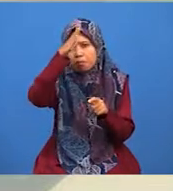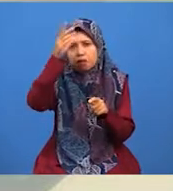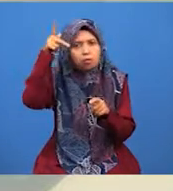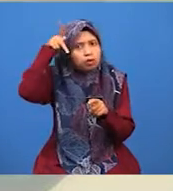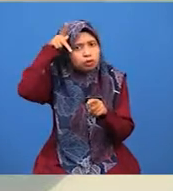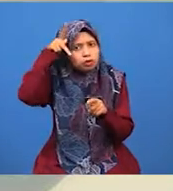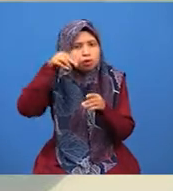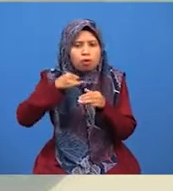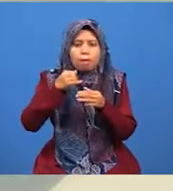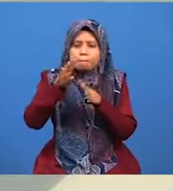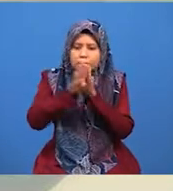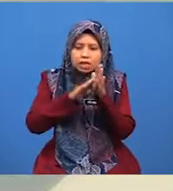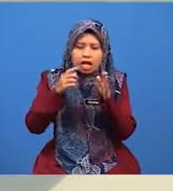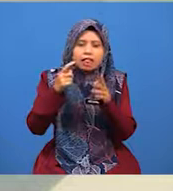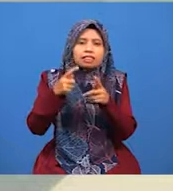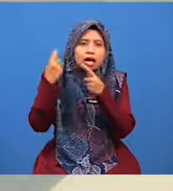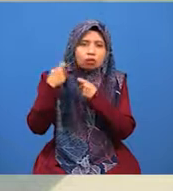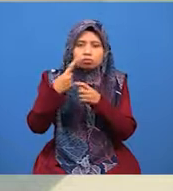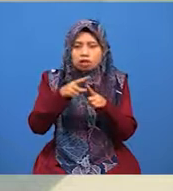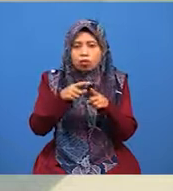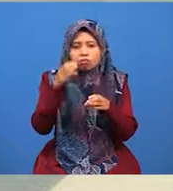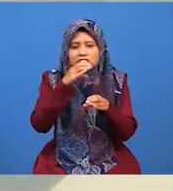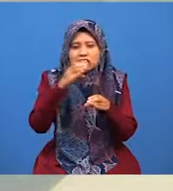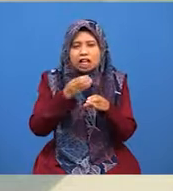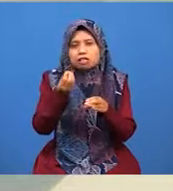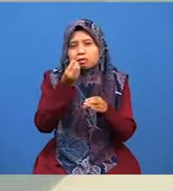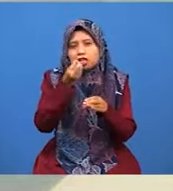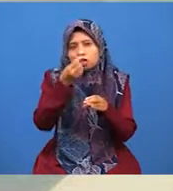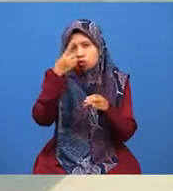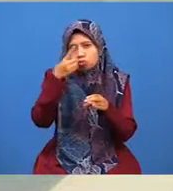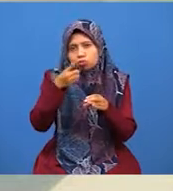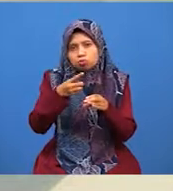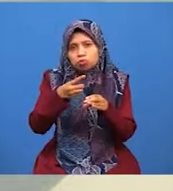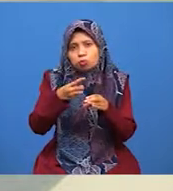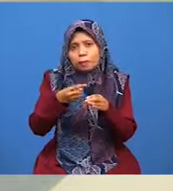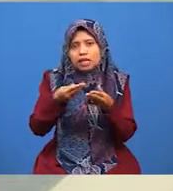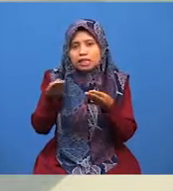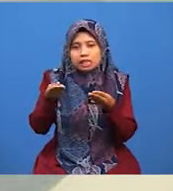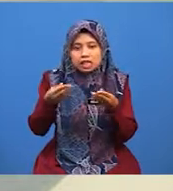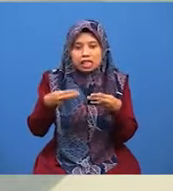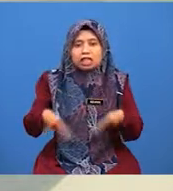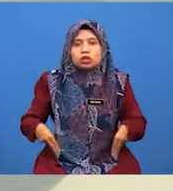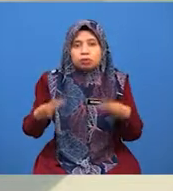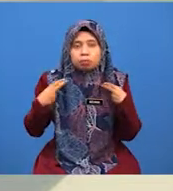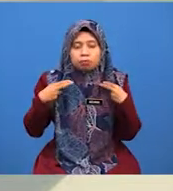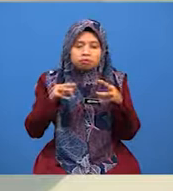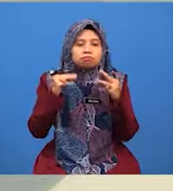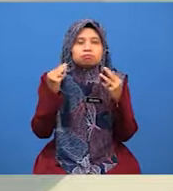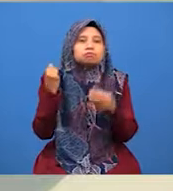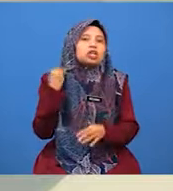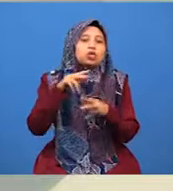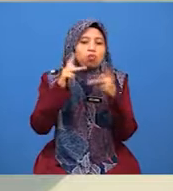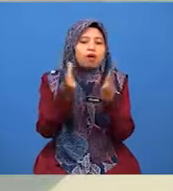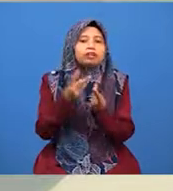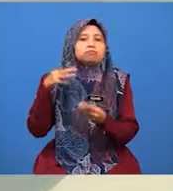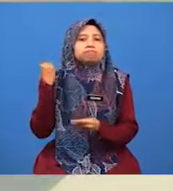Parjo bertanggungjawab mencari nafkah untuk menyiara kehidupan keluarga mereka.